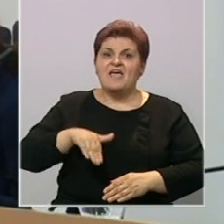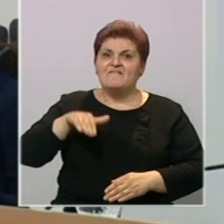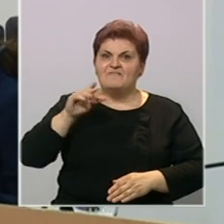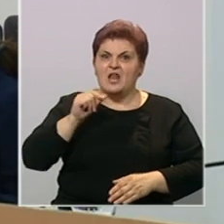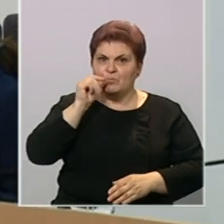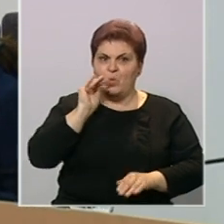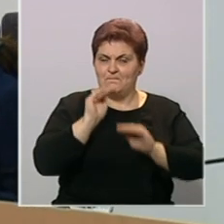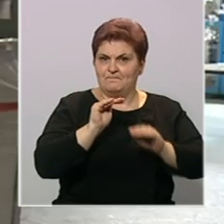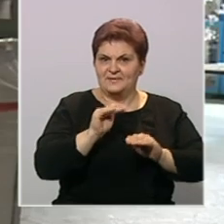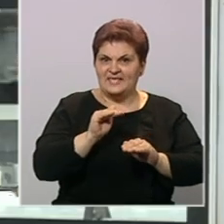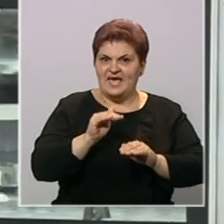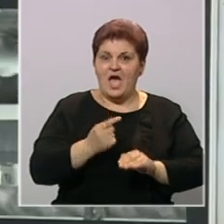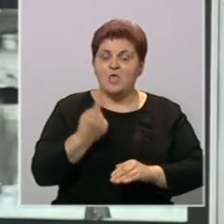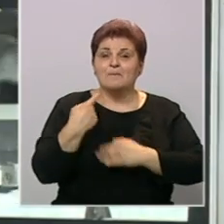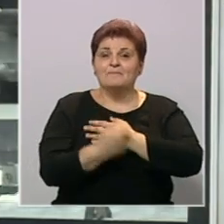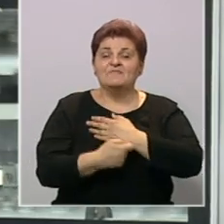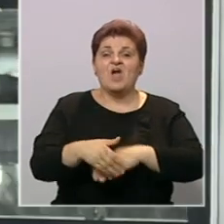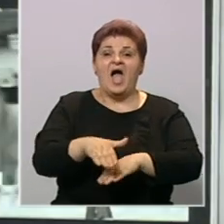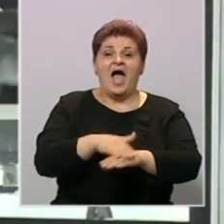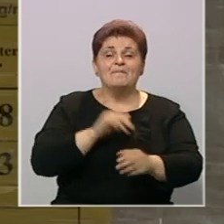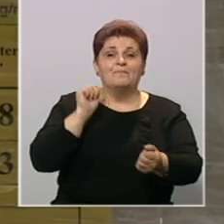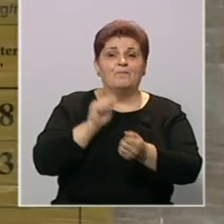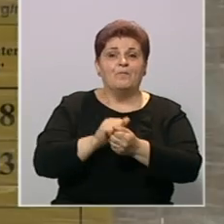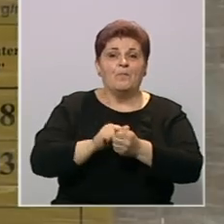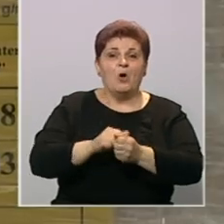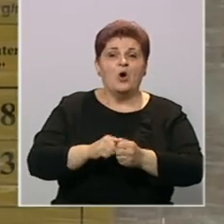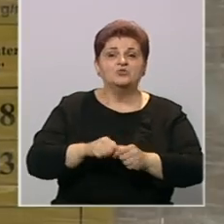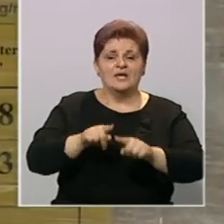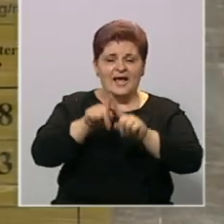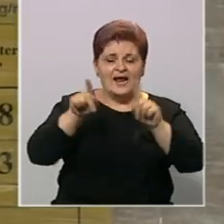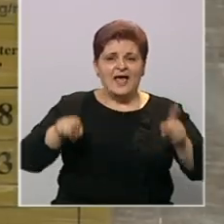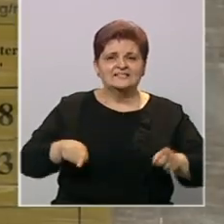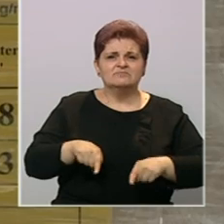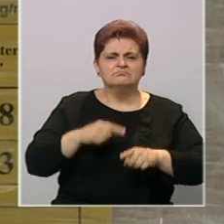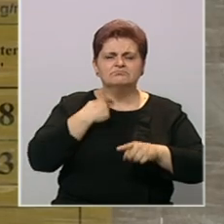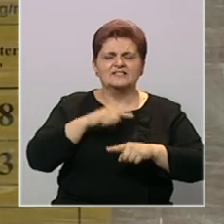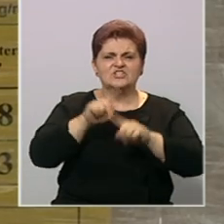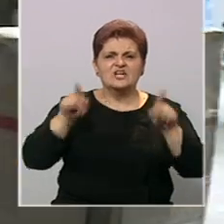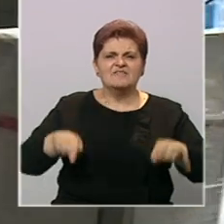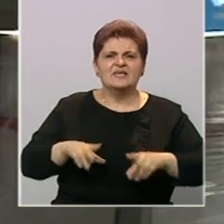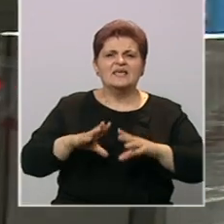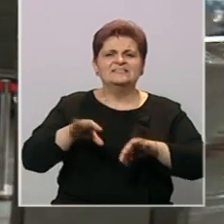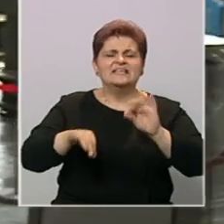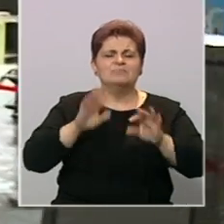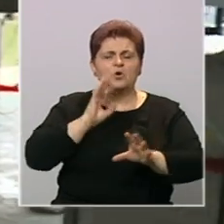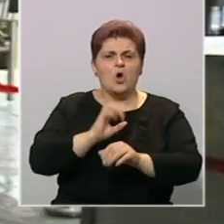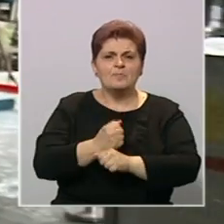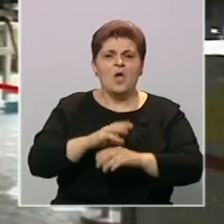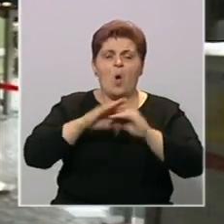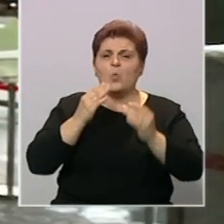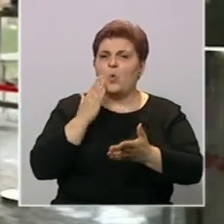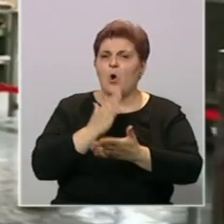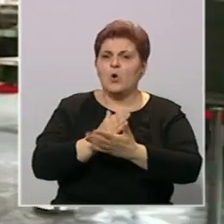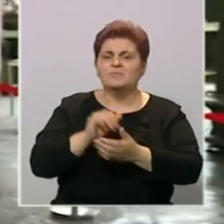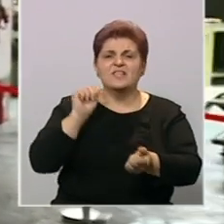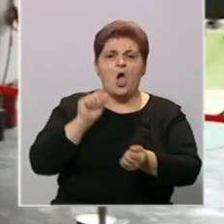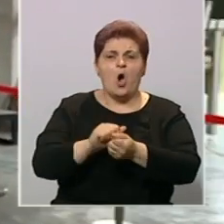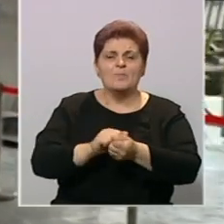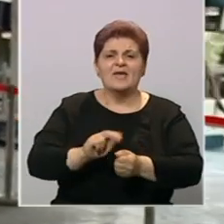broj prijava. Od 1. avgusta počinje i štampanje glasačkih listića za opći izbor u Bosni i Hercegovini, a ukupno će ih biti